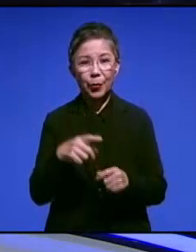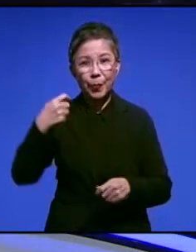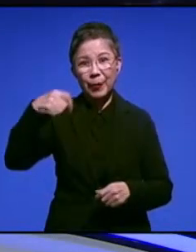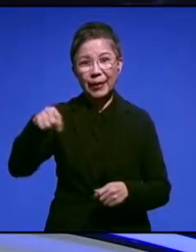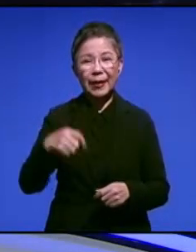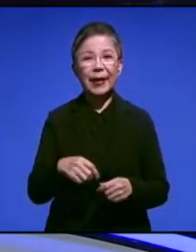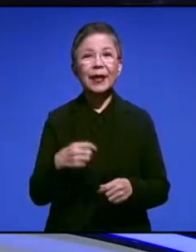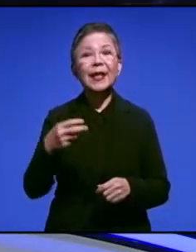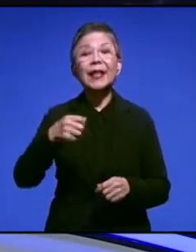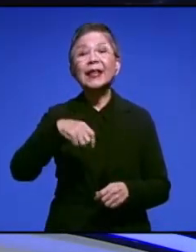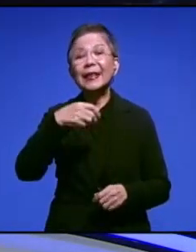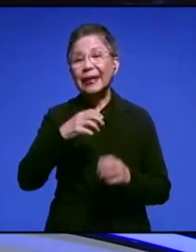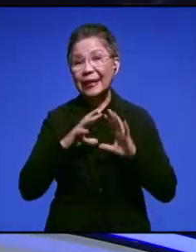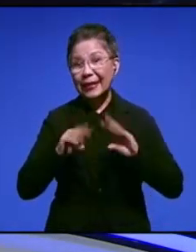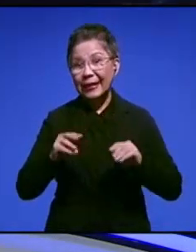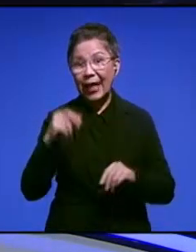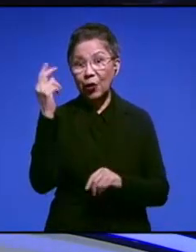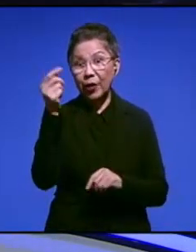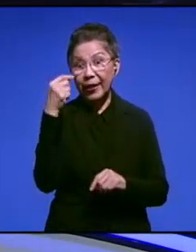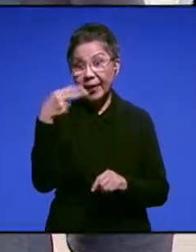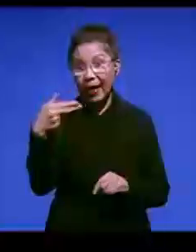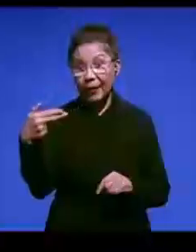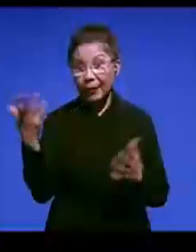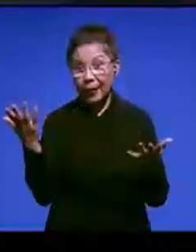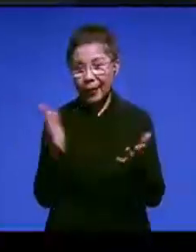Kabinet Indonesia? Berikut warga bicara.